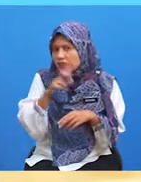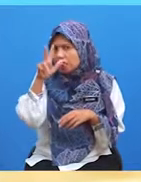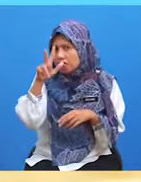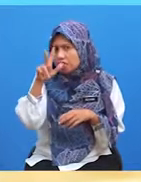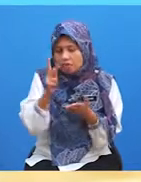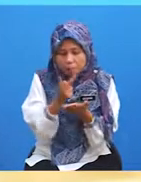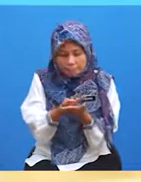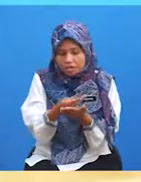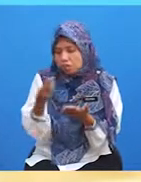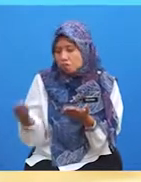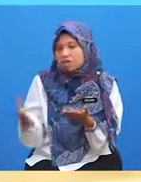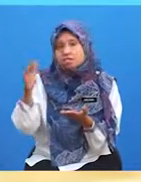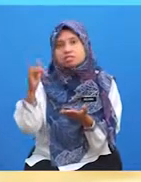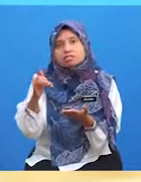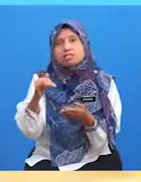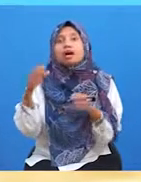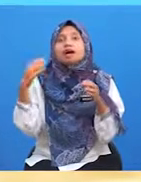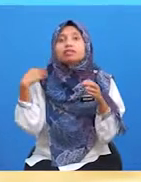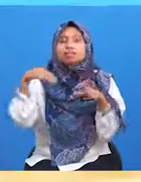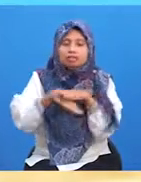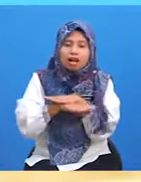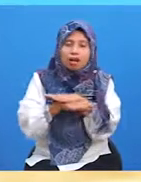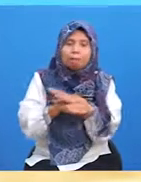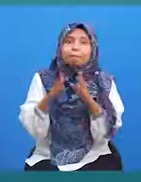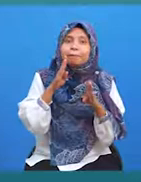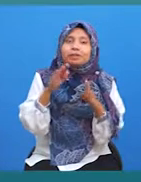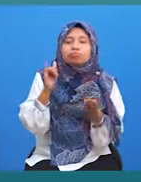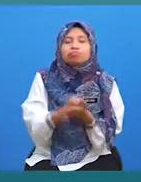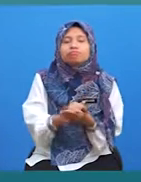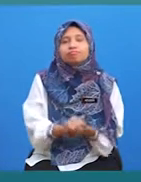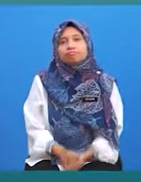peribahasa yang terdapat dalam perbualan tersebut.